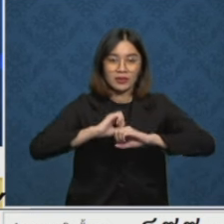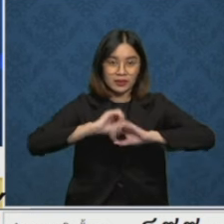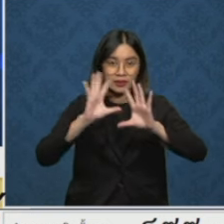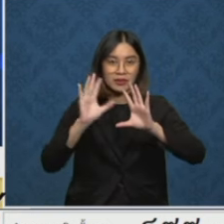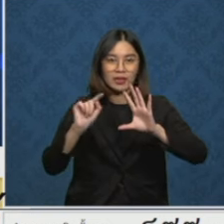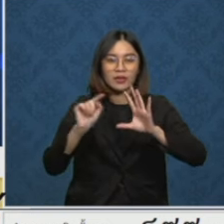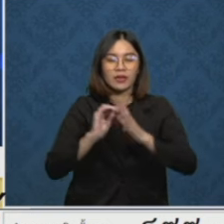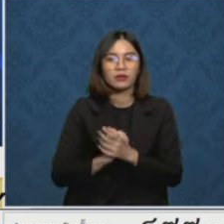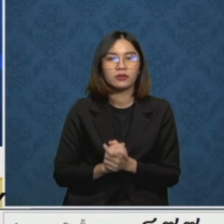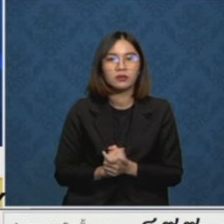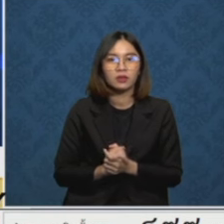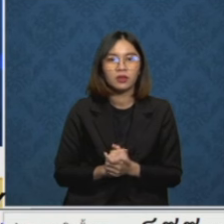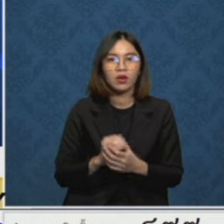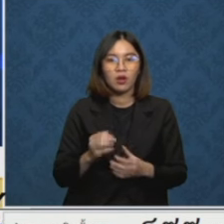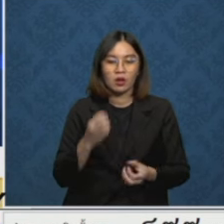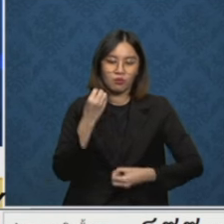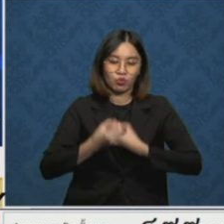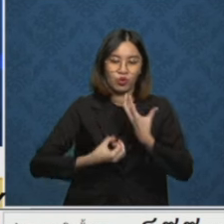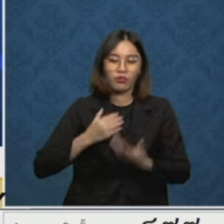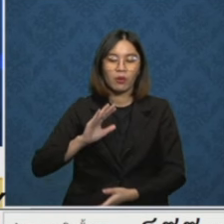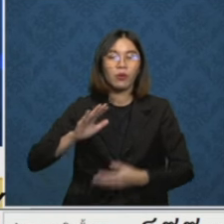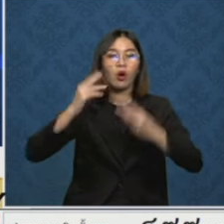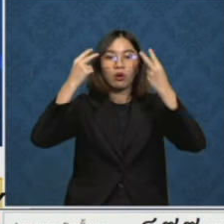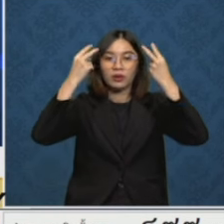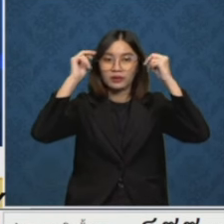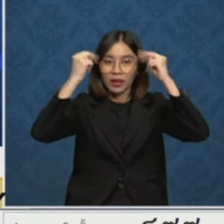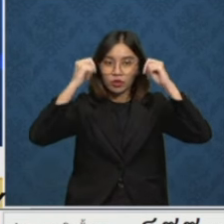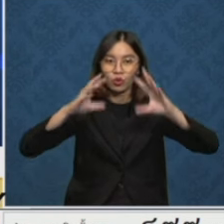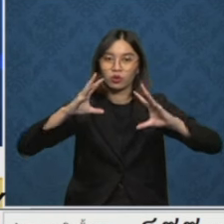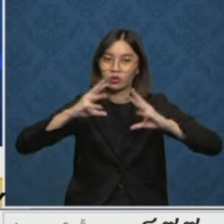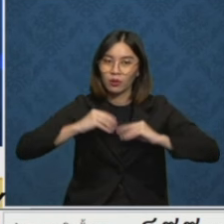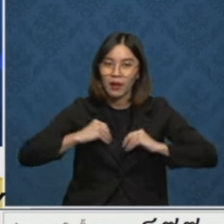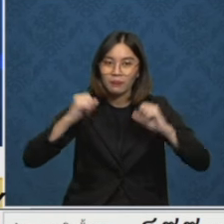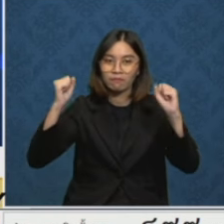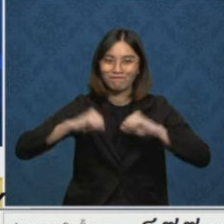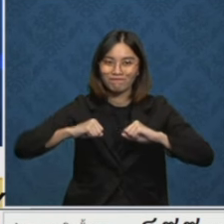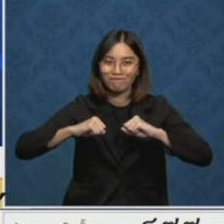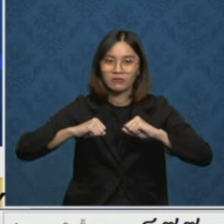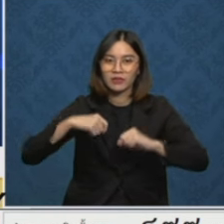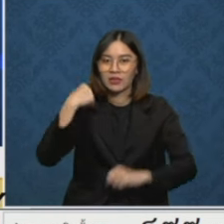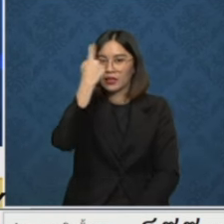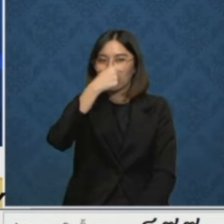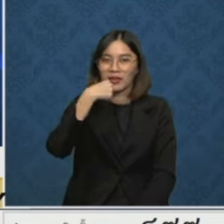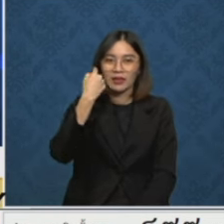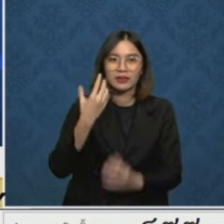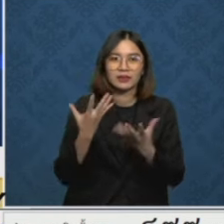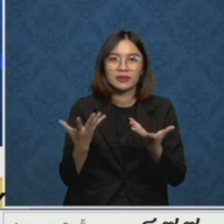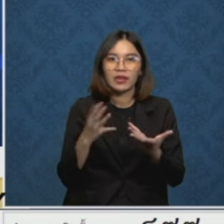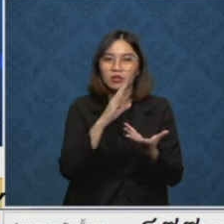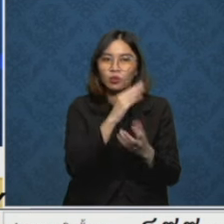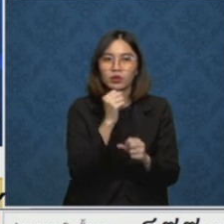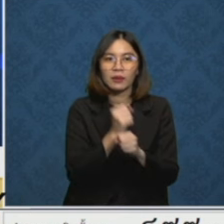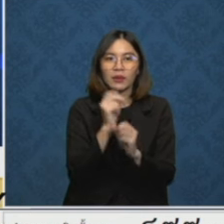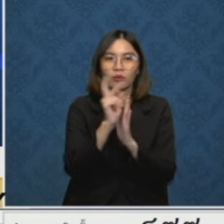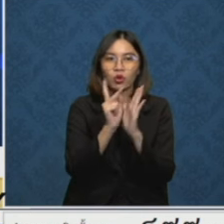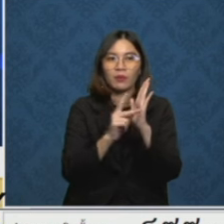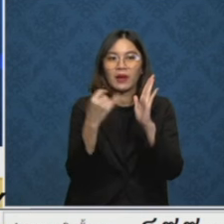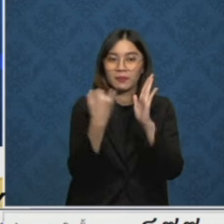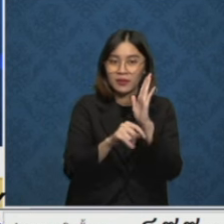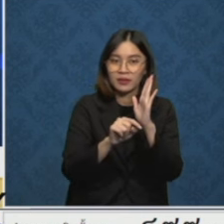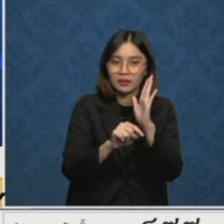าโดยความเห็นชอบของนายกรัฐมนตรีอันนี้ชัดมากว่าใครที่จะต้องเอาคอขึ้นเขียงเวลาที่จะต้องทำผิดกฎหมายแบ